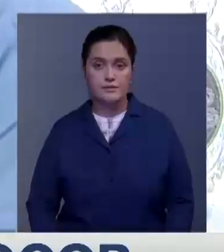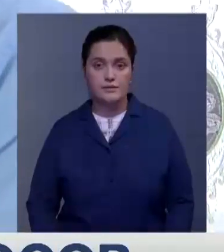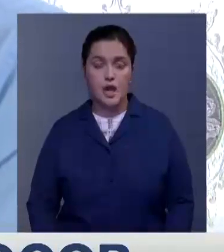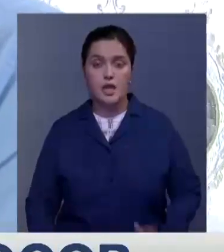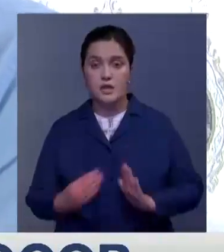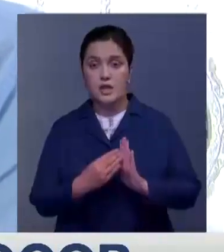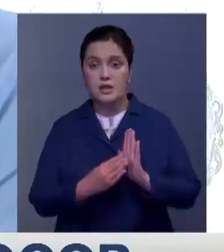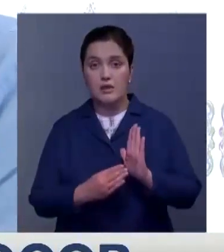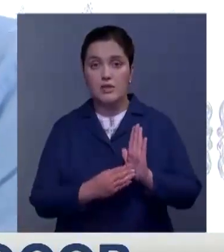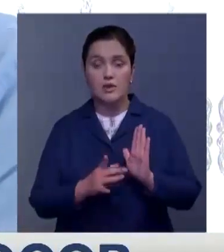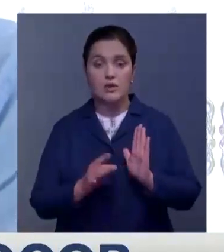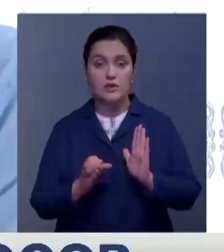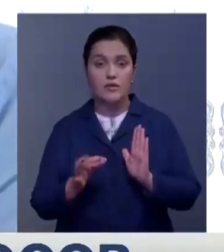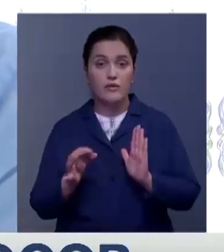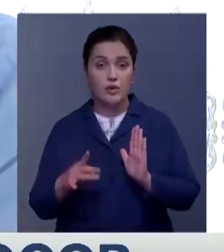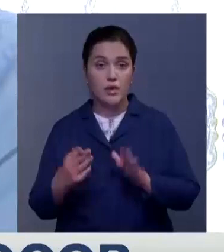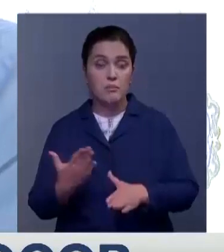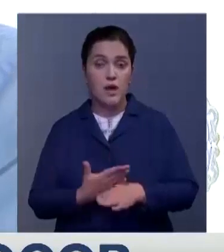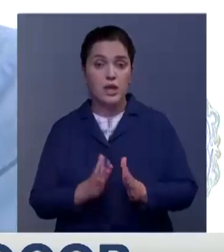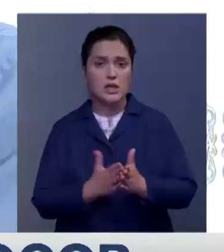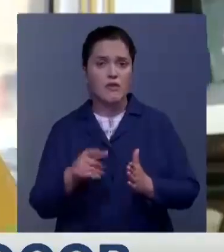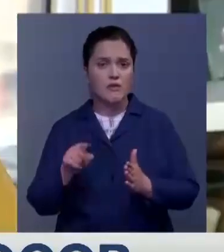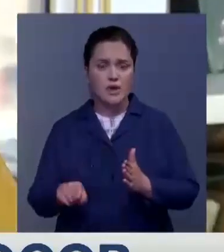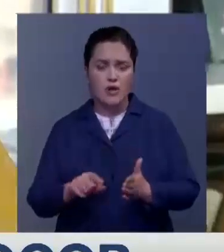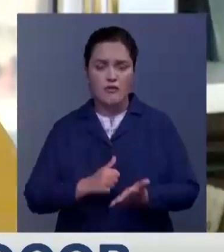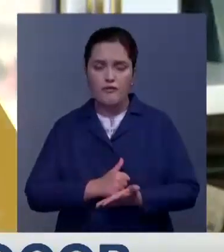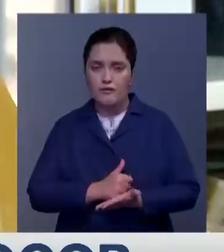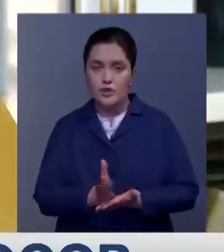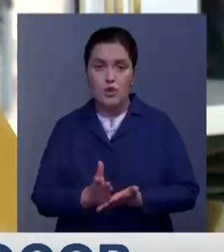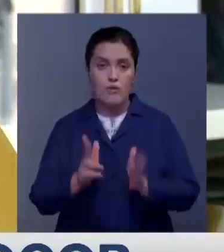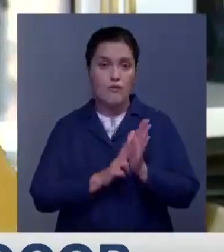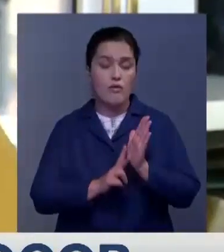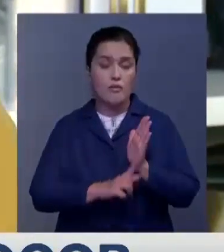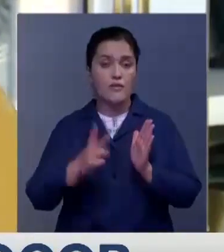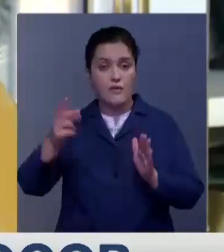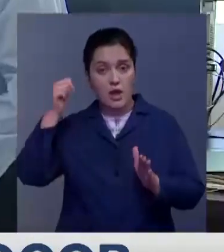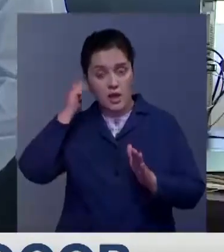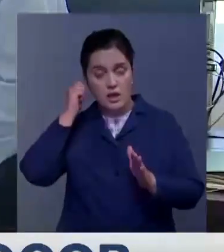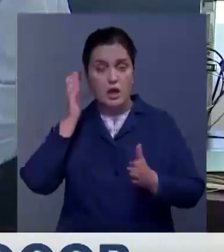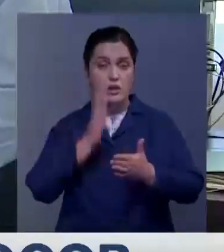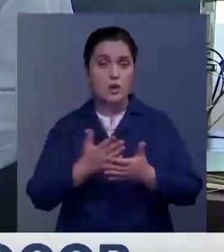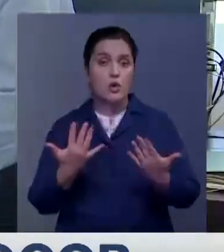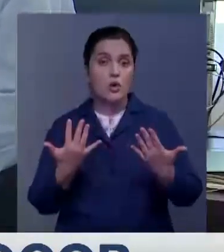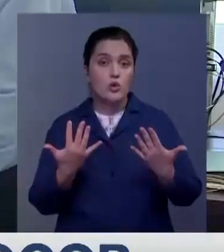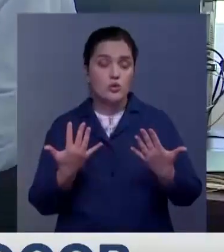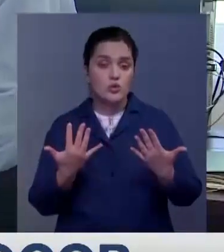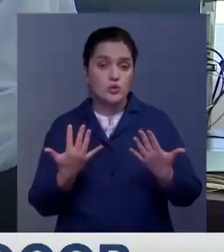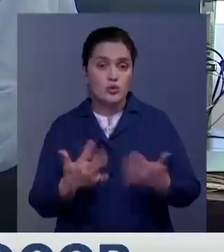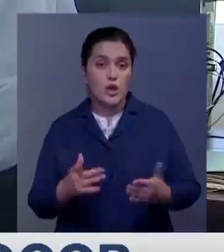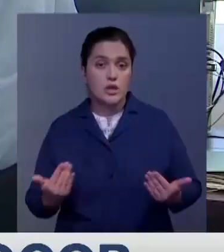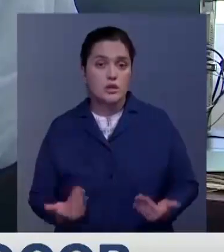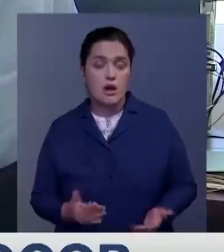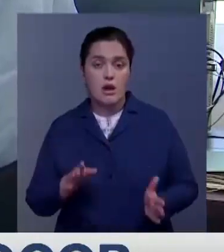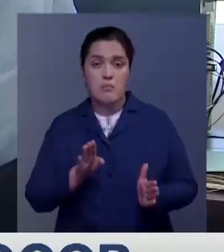Составить кроссворд помогает мне вот эта книга. В ней есть все. 82-летний Жусып Хисимов уже не мыслит своей жизни